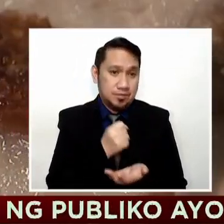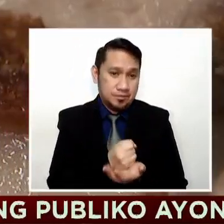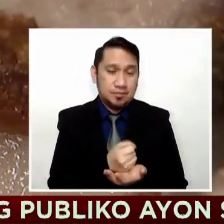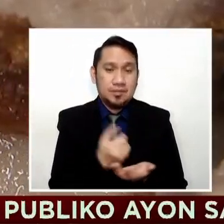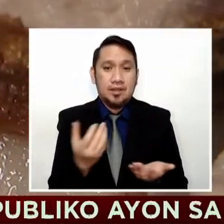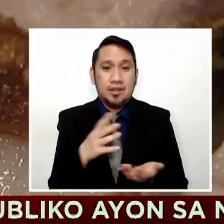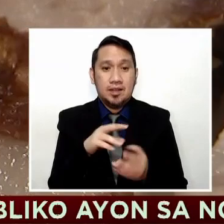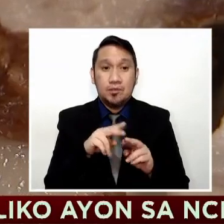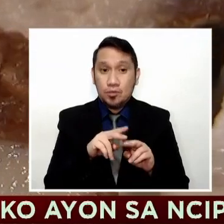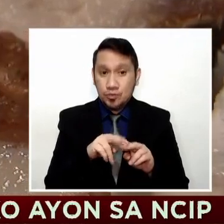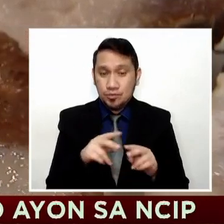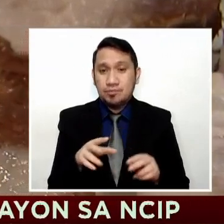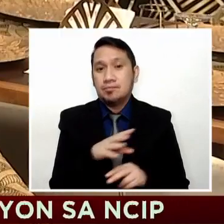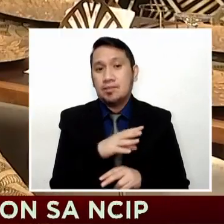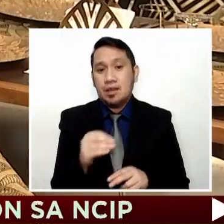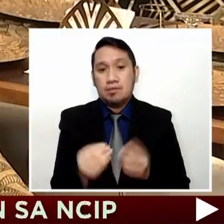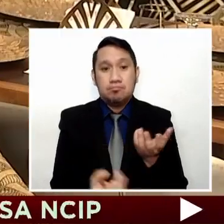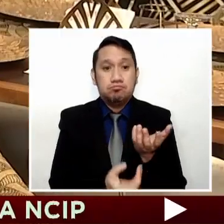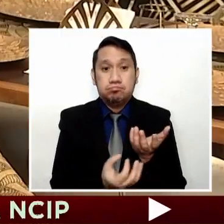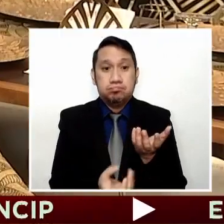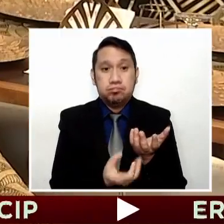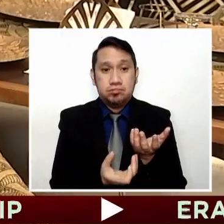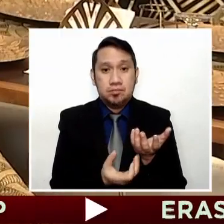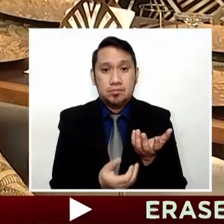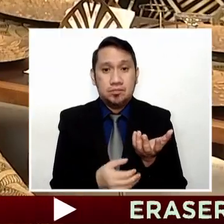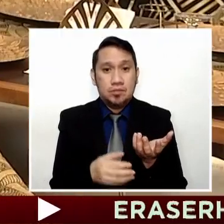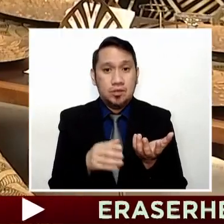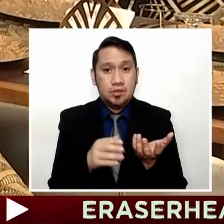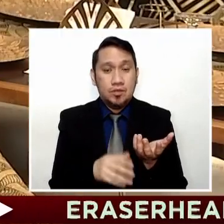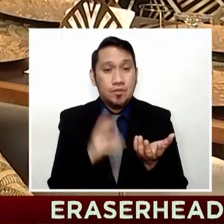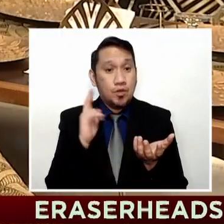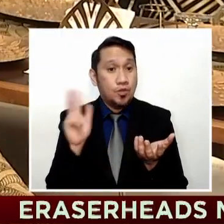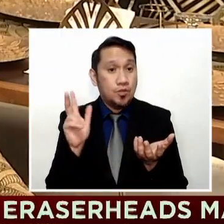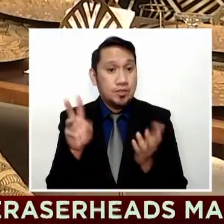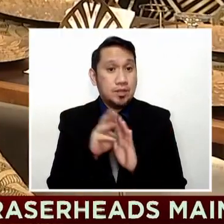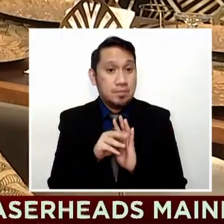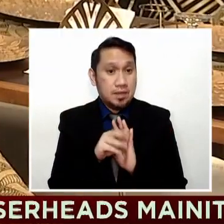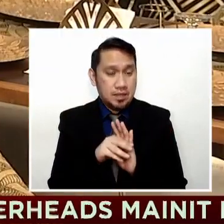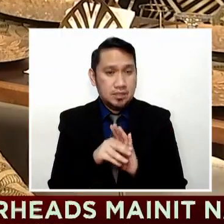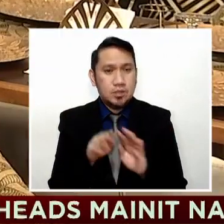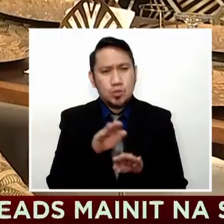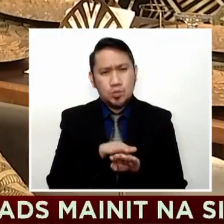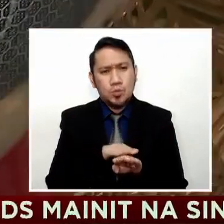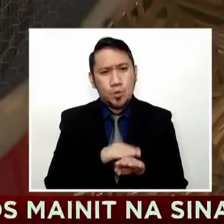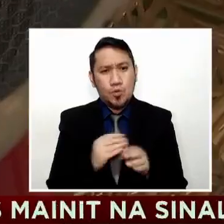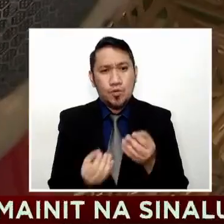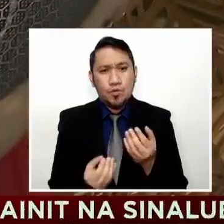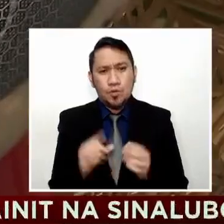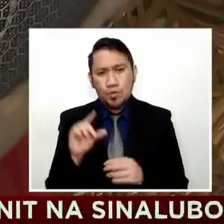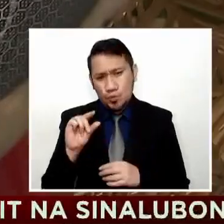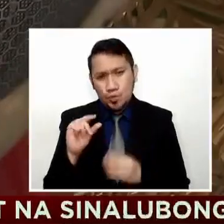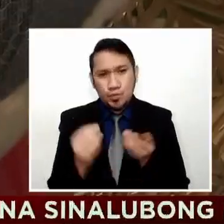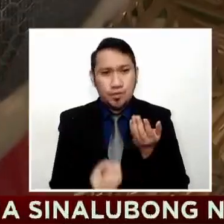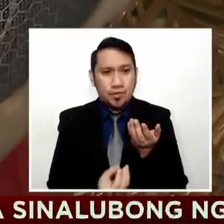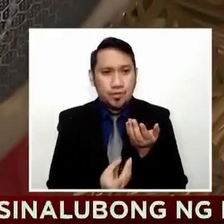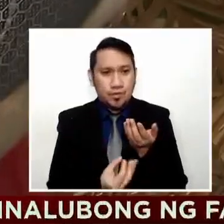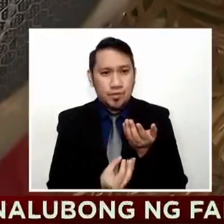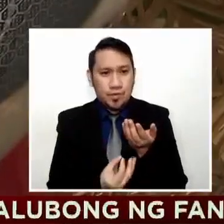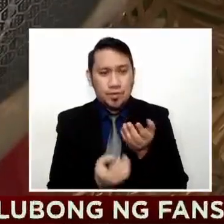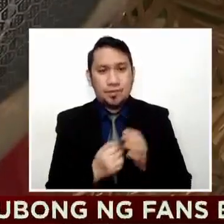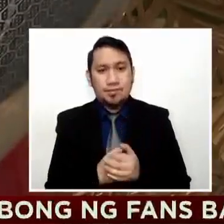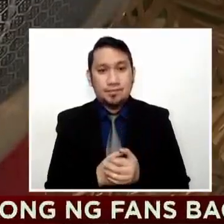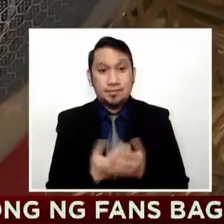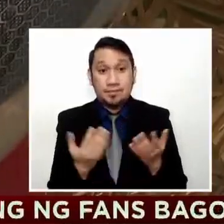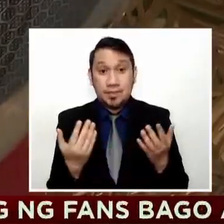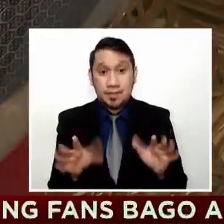natin siya sa mahinang apoy ng 30 minutes at para manuot yung lasa. Pagkatapos pakuluan ng